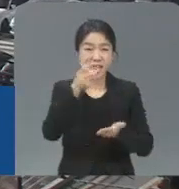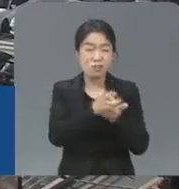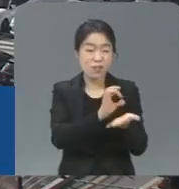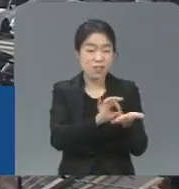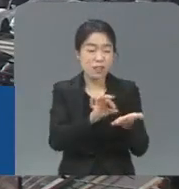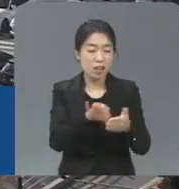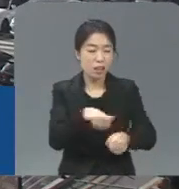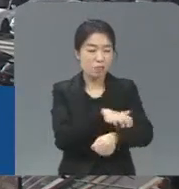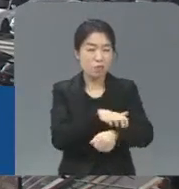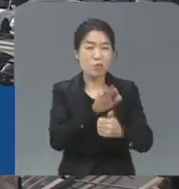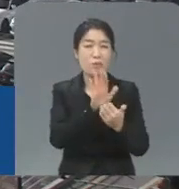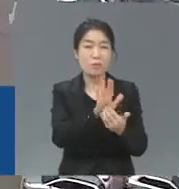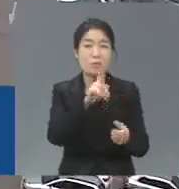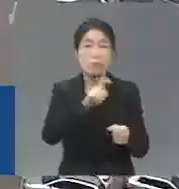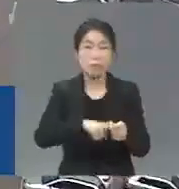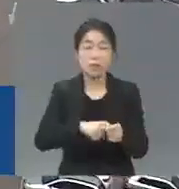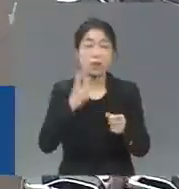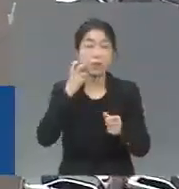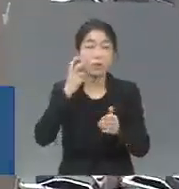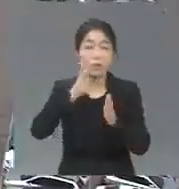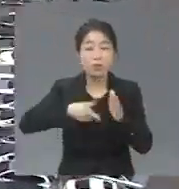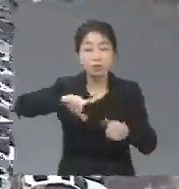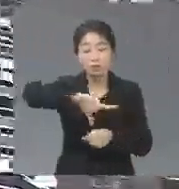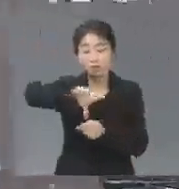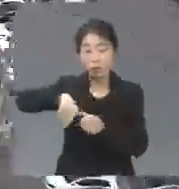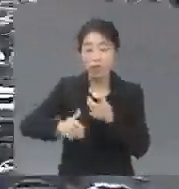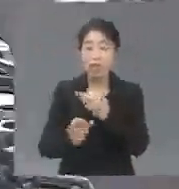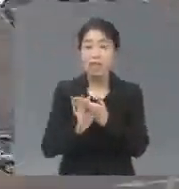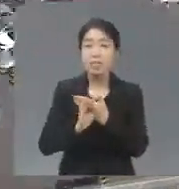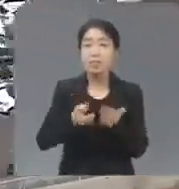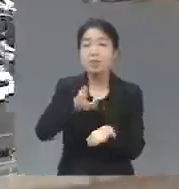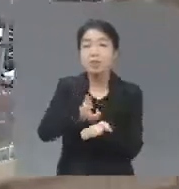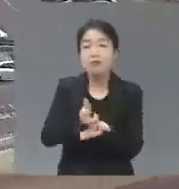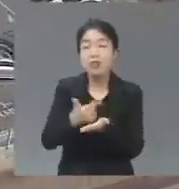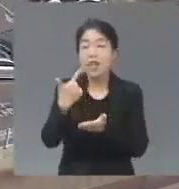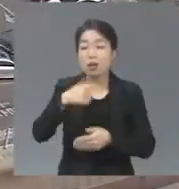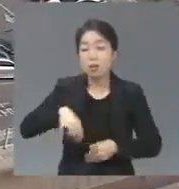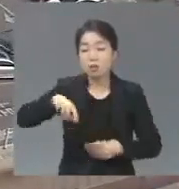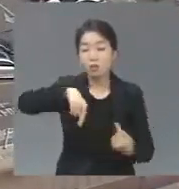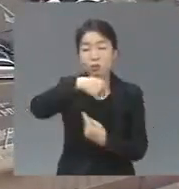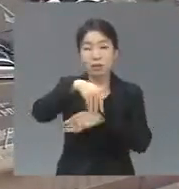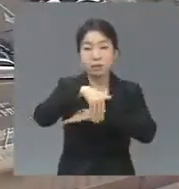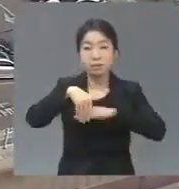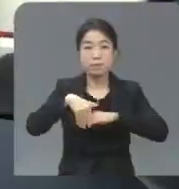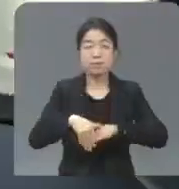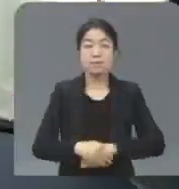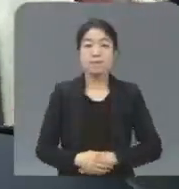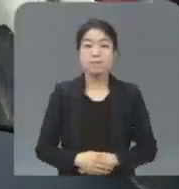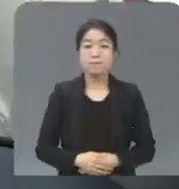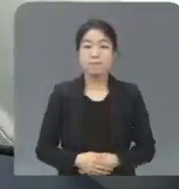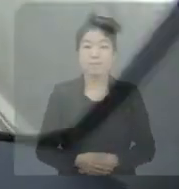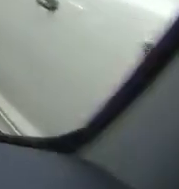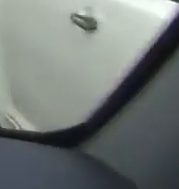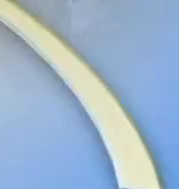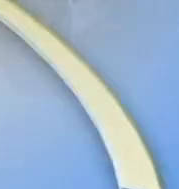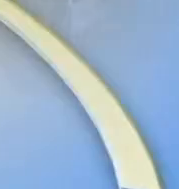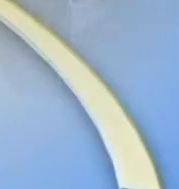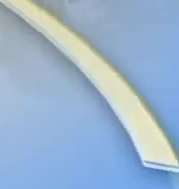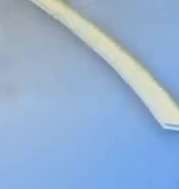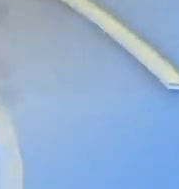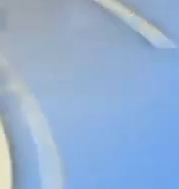이용객들의 불편을 덜기 위해 송정역 주변에는 임시 주차장 6곳이 운영될 예정입니다.